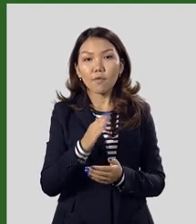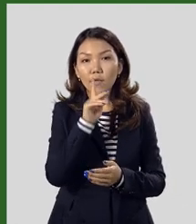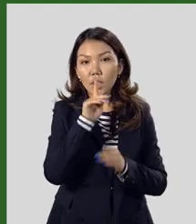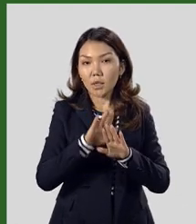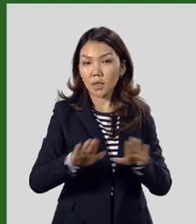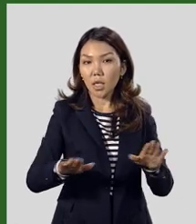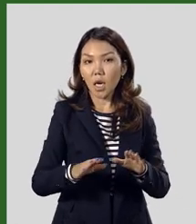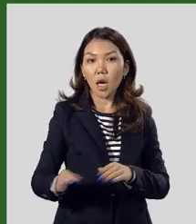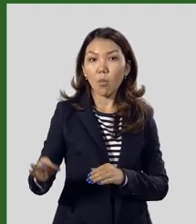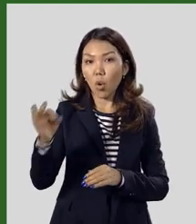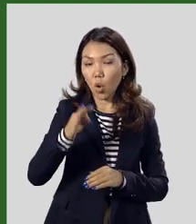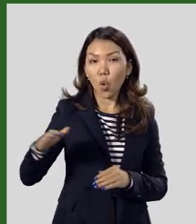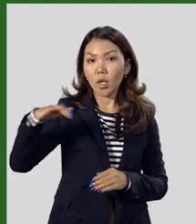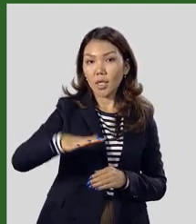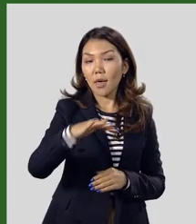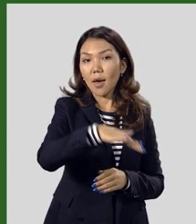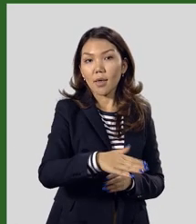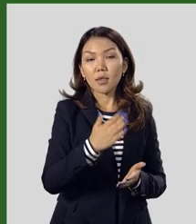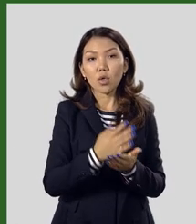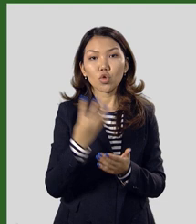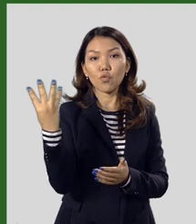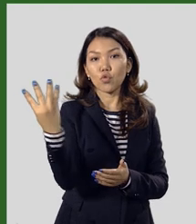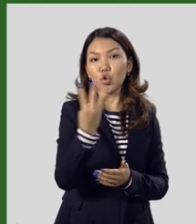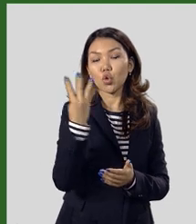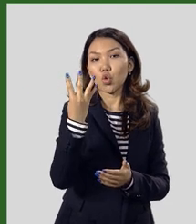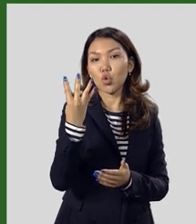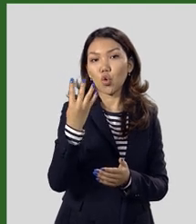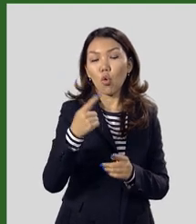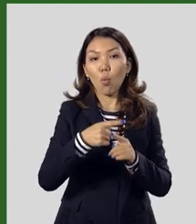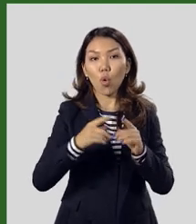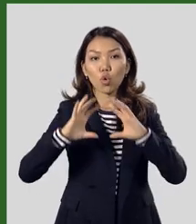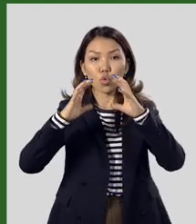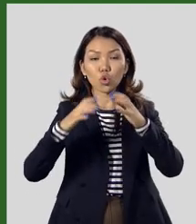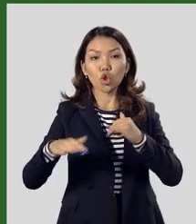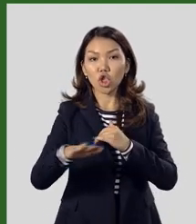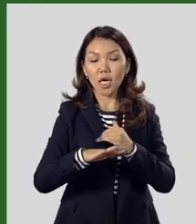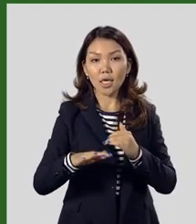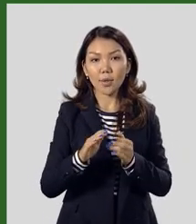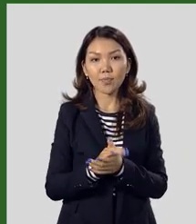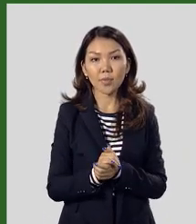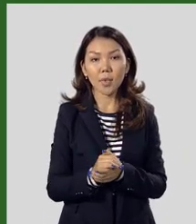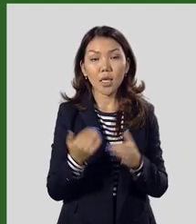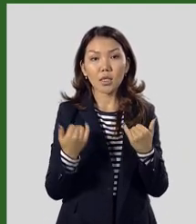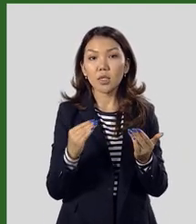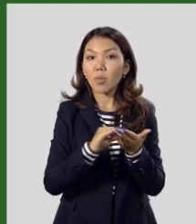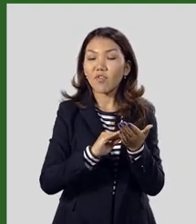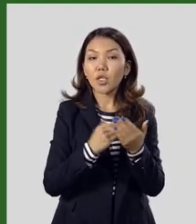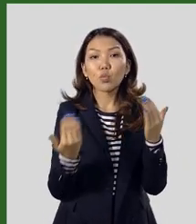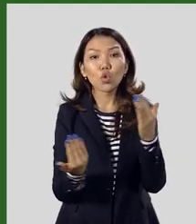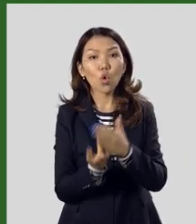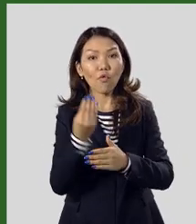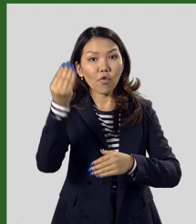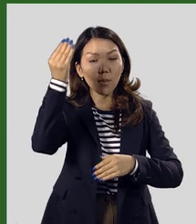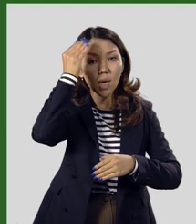во всех четырех полушариях. А сейчас, ребята, повторим новые понятия